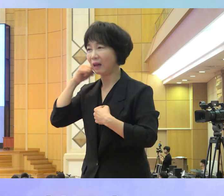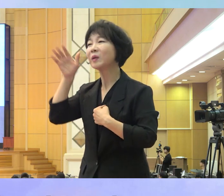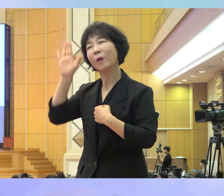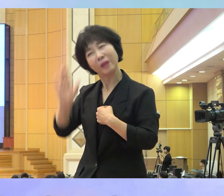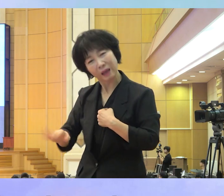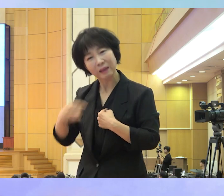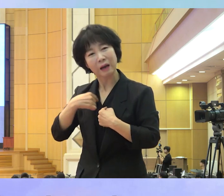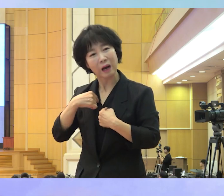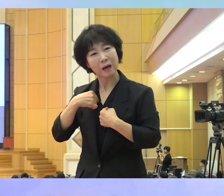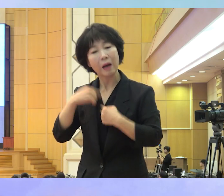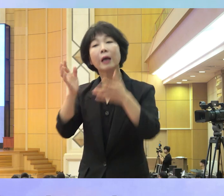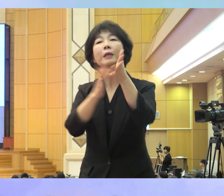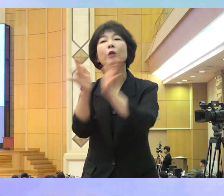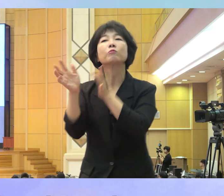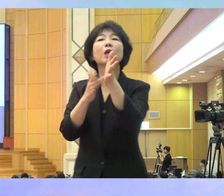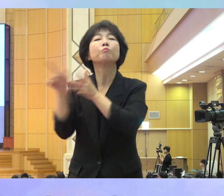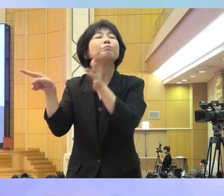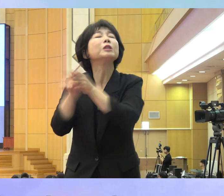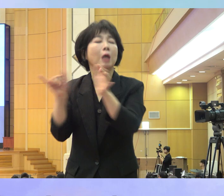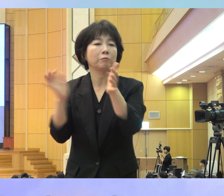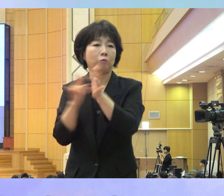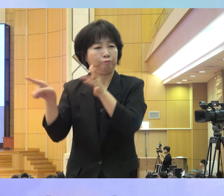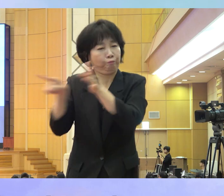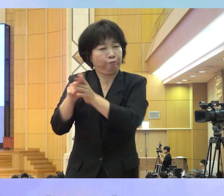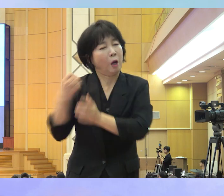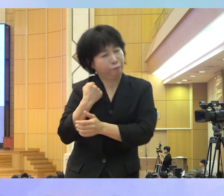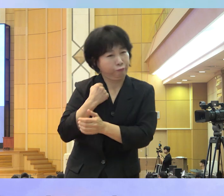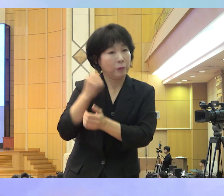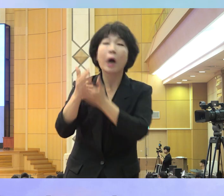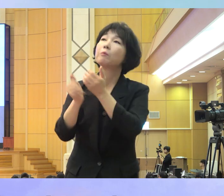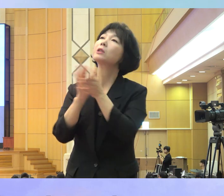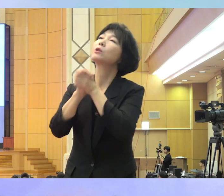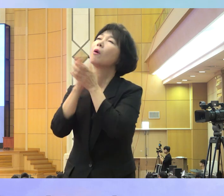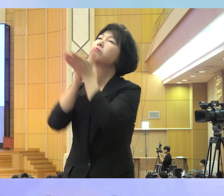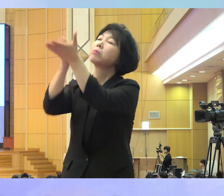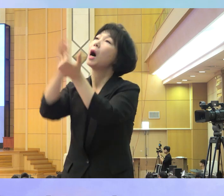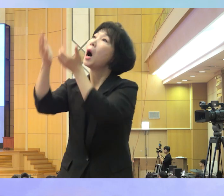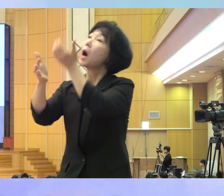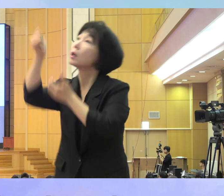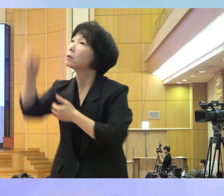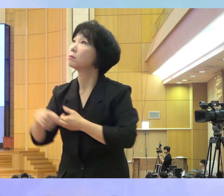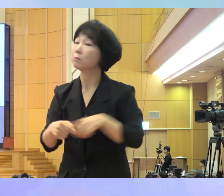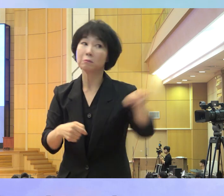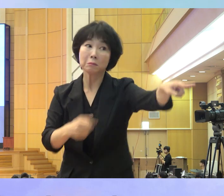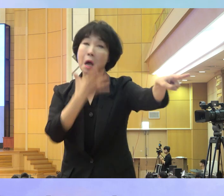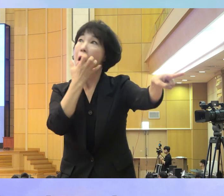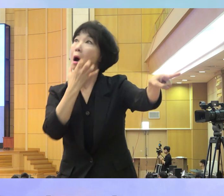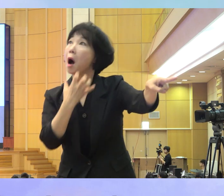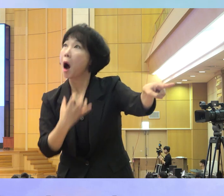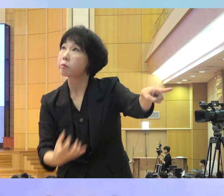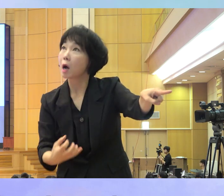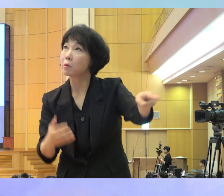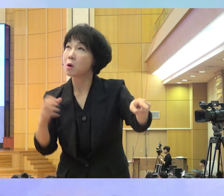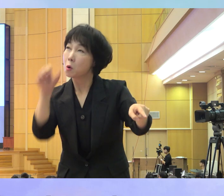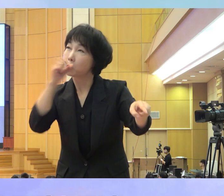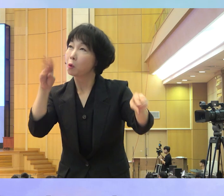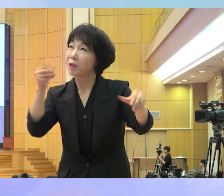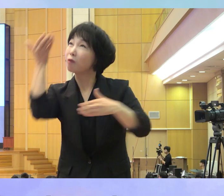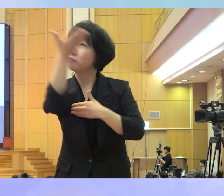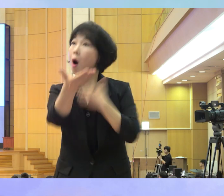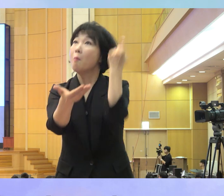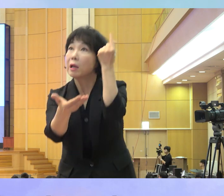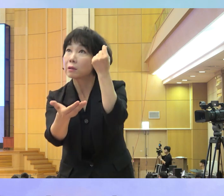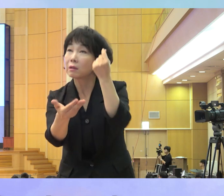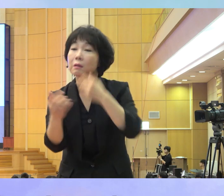주님을 믿는 분이니까, 하나님, 아브라함을 가나안 땅 주셨는데